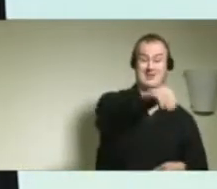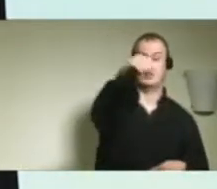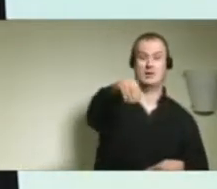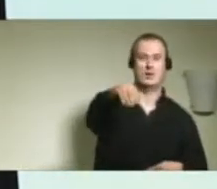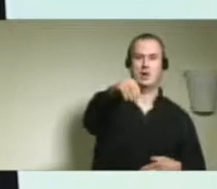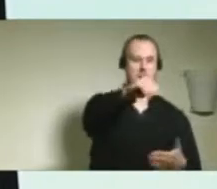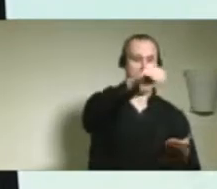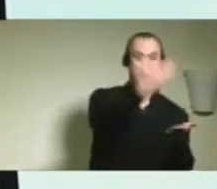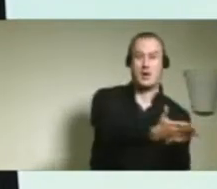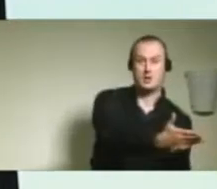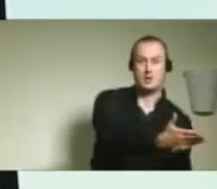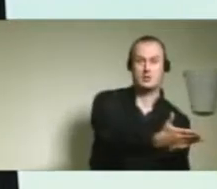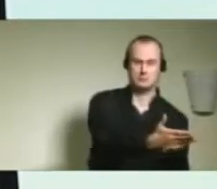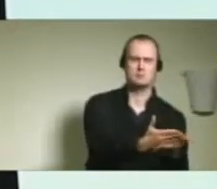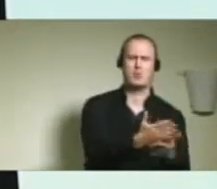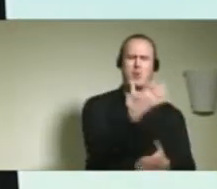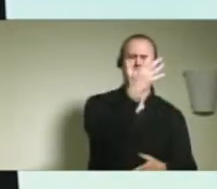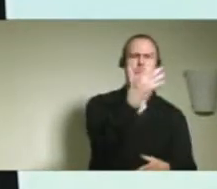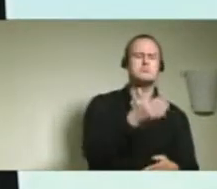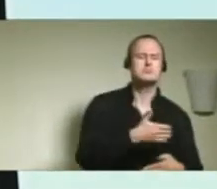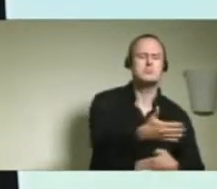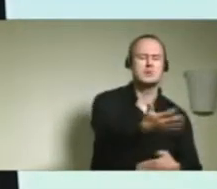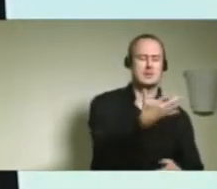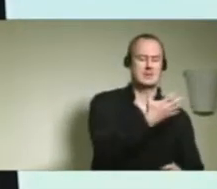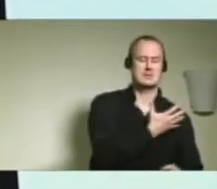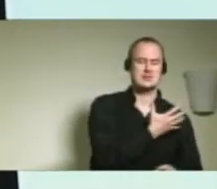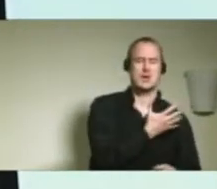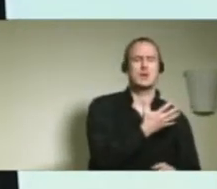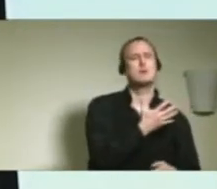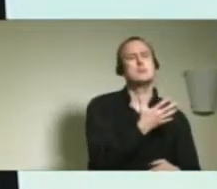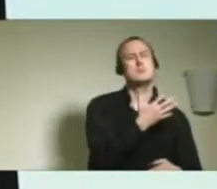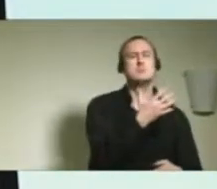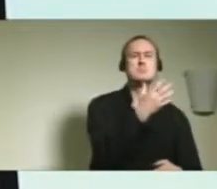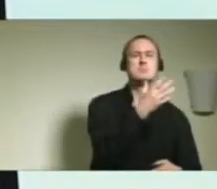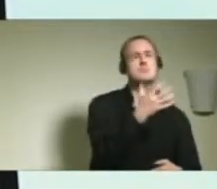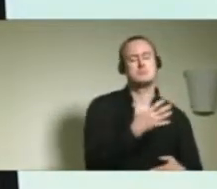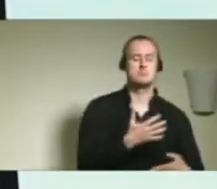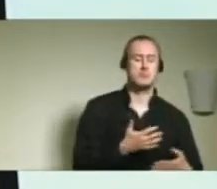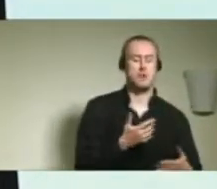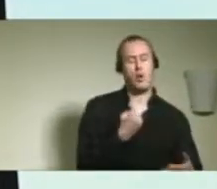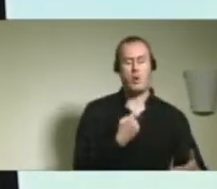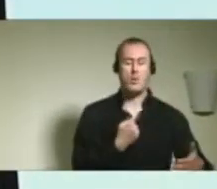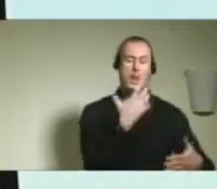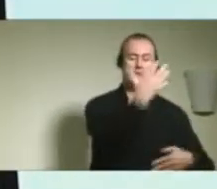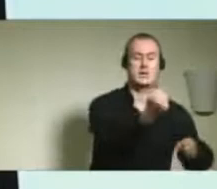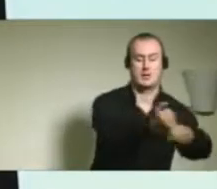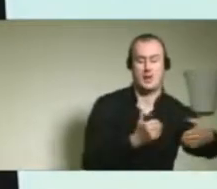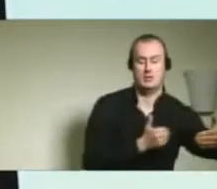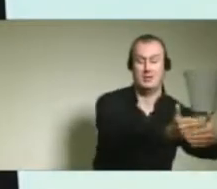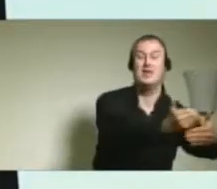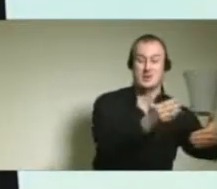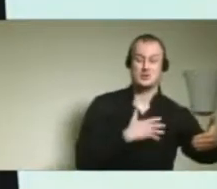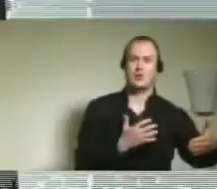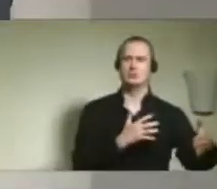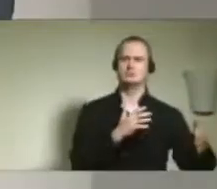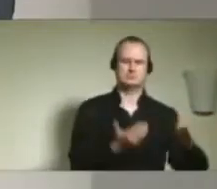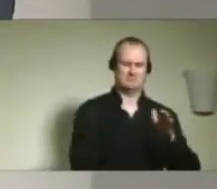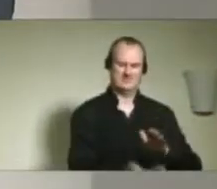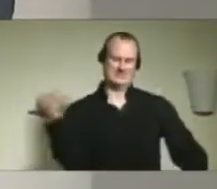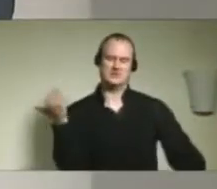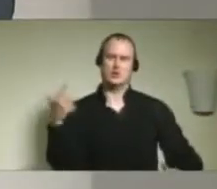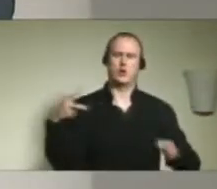se réalise dans les 5 prochaines années, de 6 à 8 000 emplois. Donc là, on fait un travail concret avec